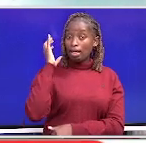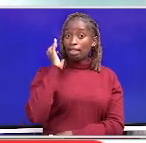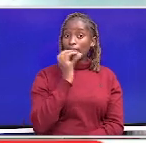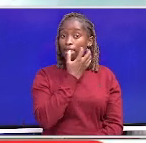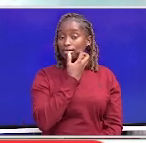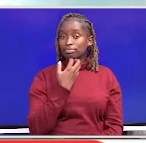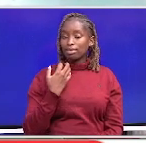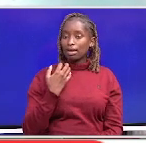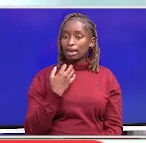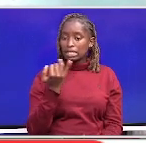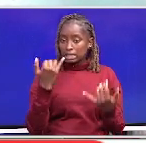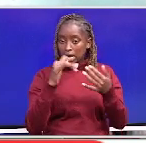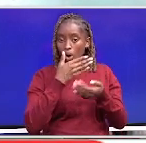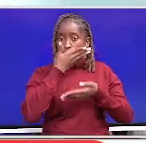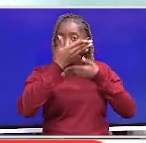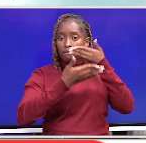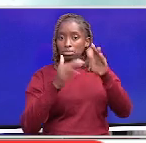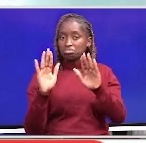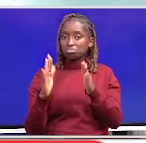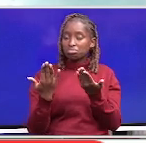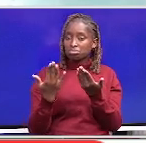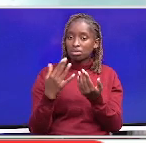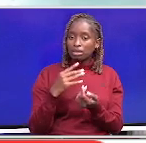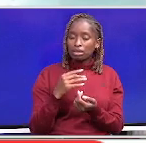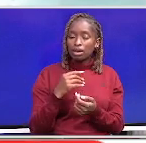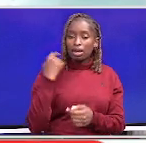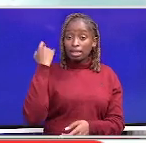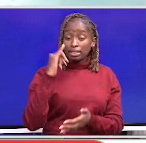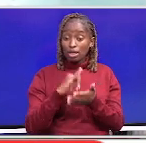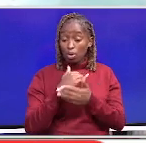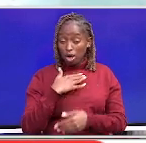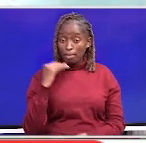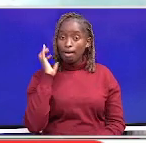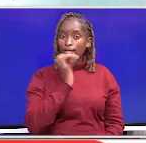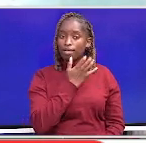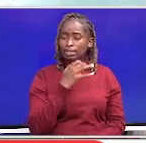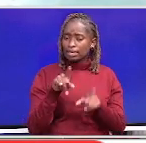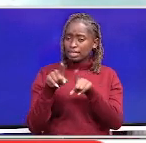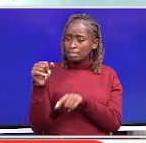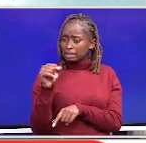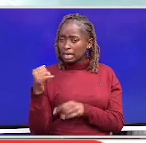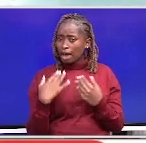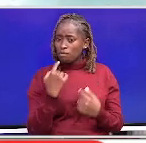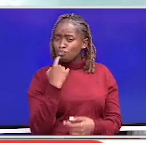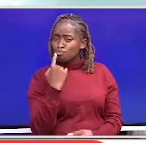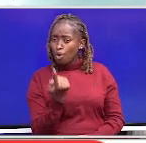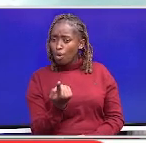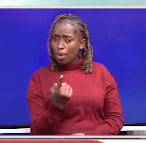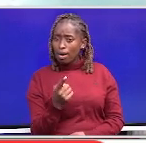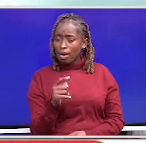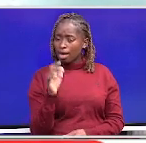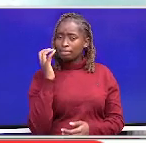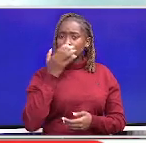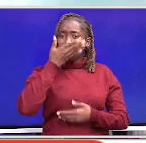kwa niaba ya mzee Jomo Kenyatta. Kando yako umuone mzee Moi. Tubu kwa niaba ya mzee Moi. Kando yako umuone mzee